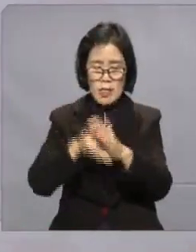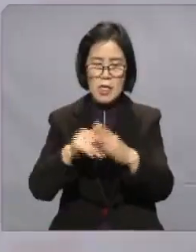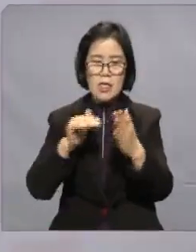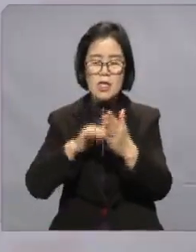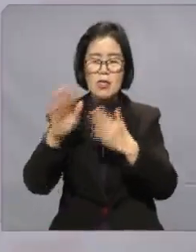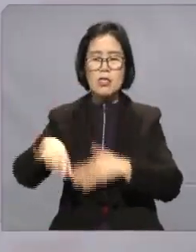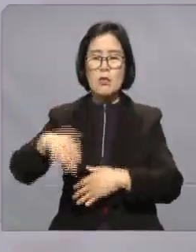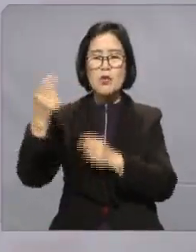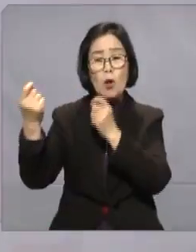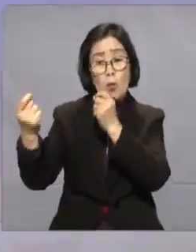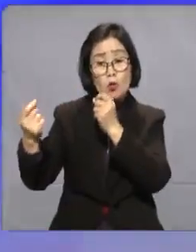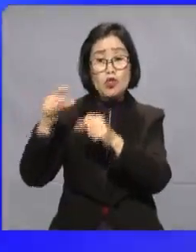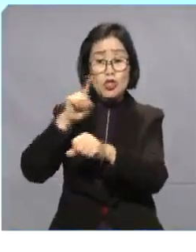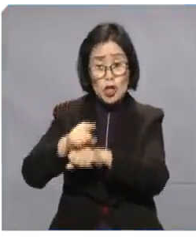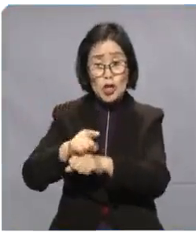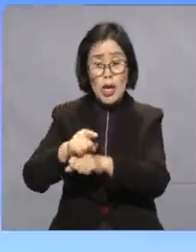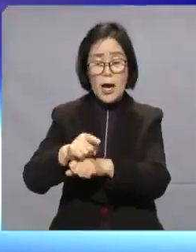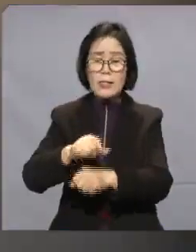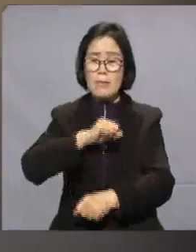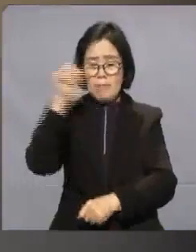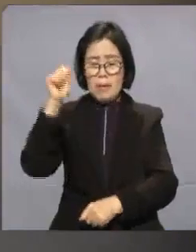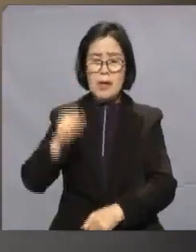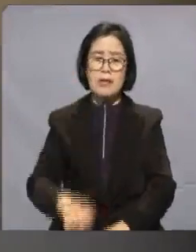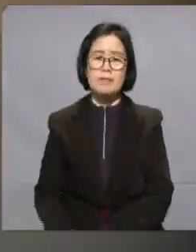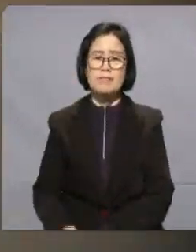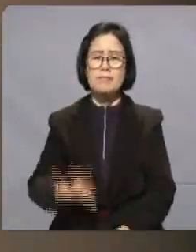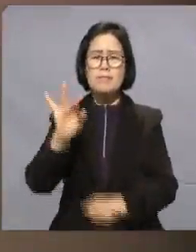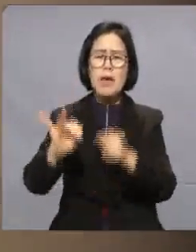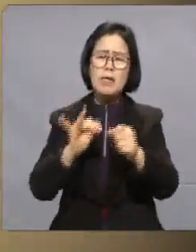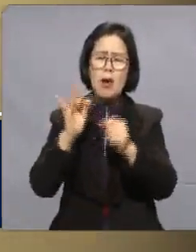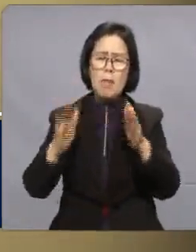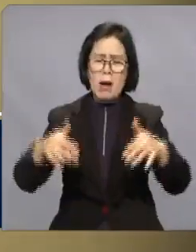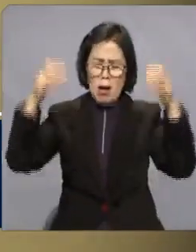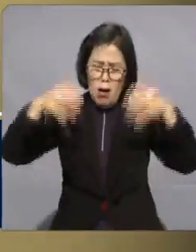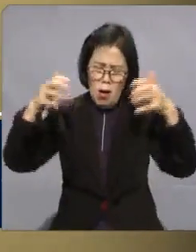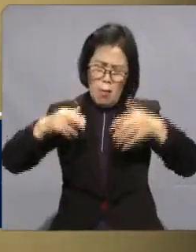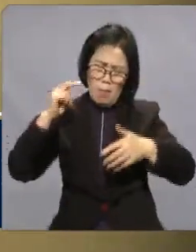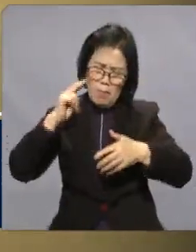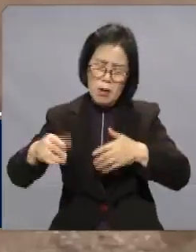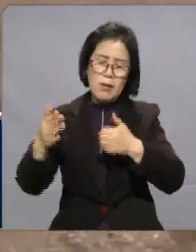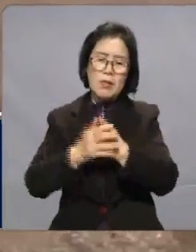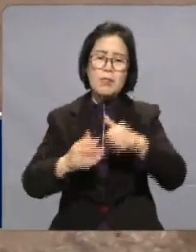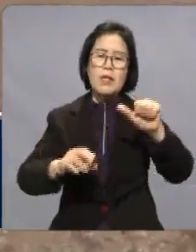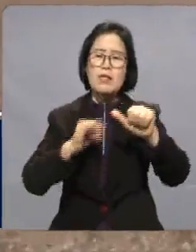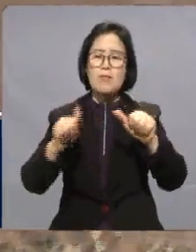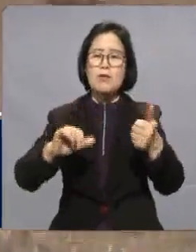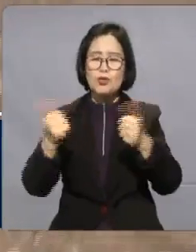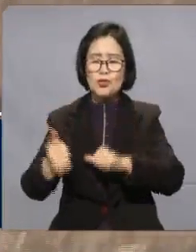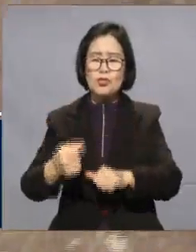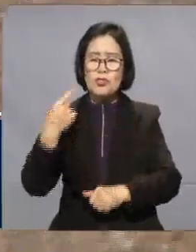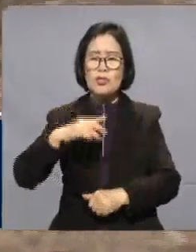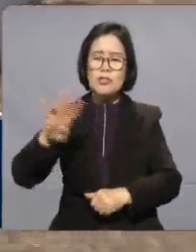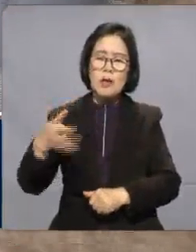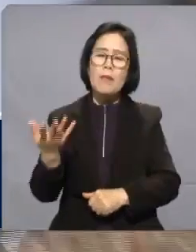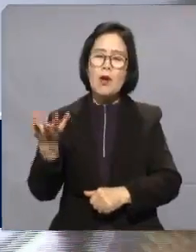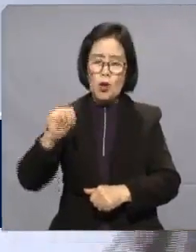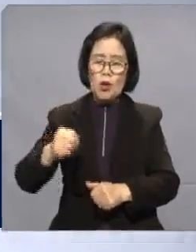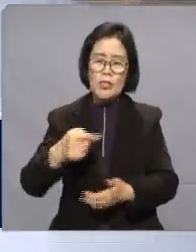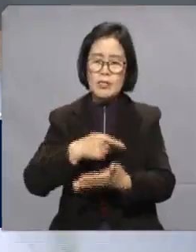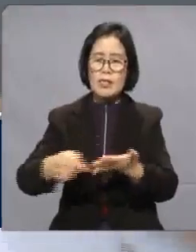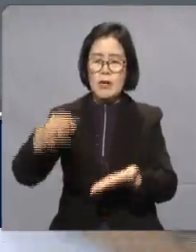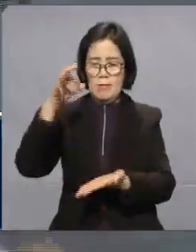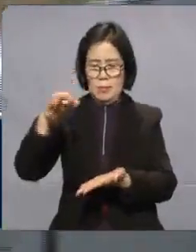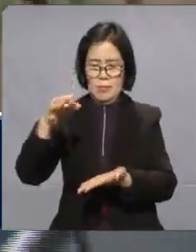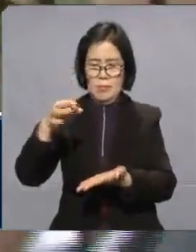보수 성향 교육감이 탄생했습니다. 100여 년 만에 기록적인 폭우로 5명이 숨지고 1,400여억 원의 재산